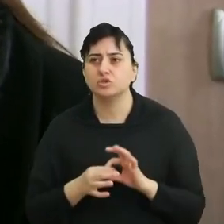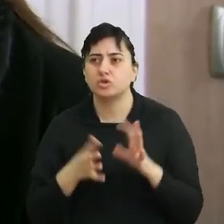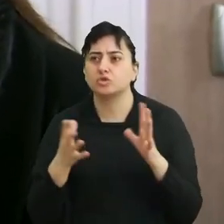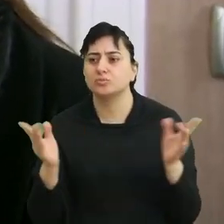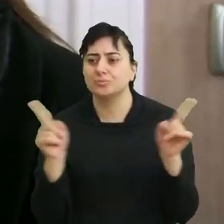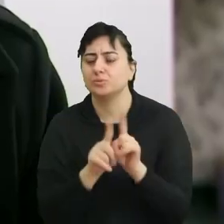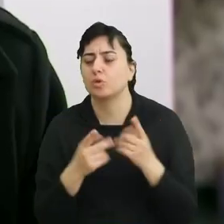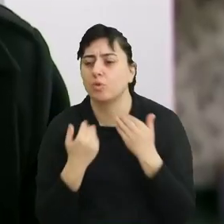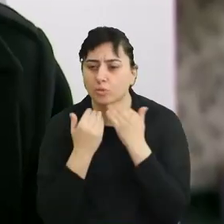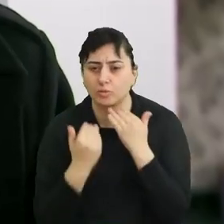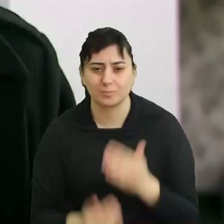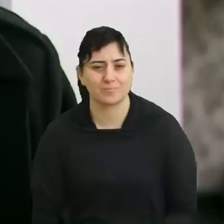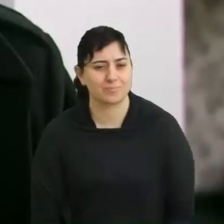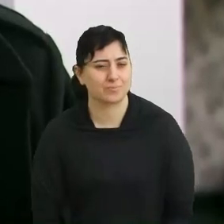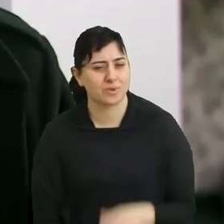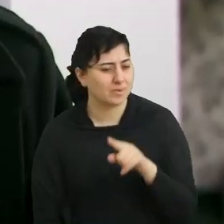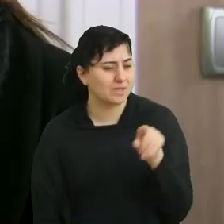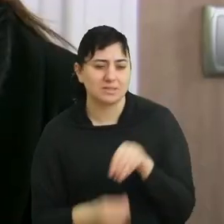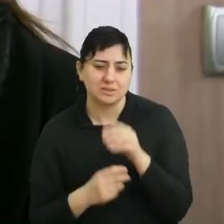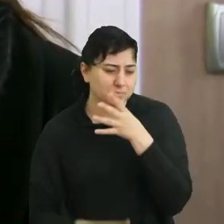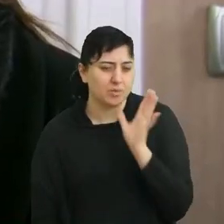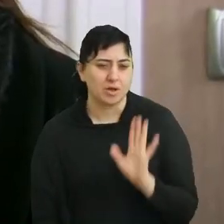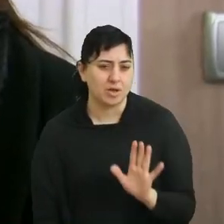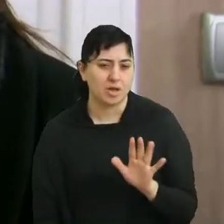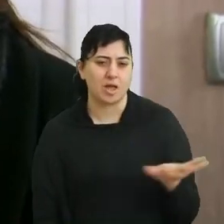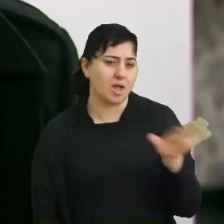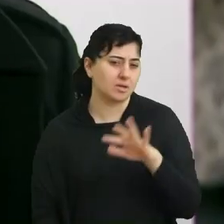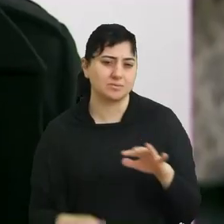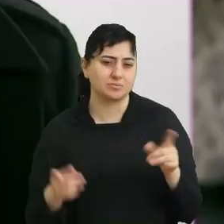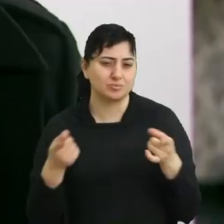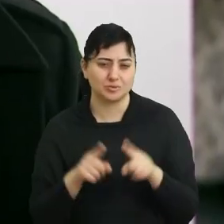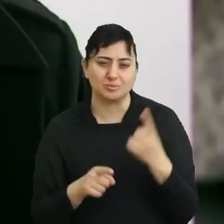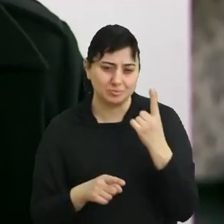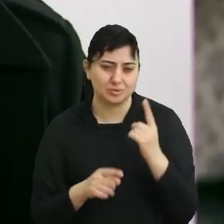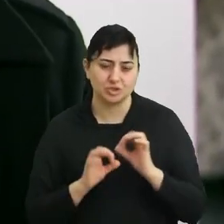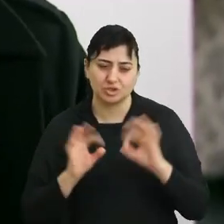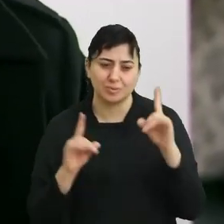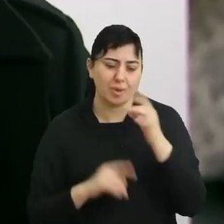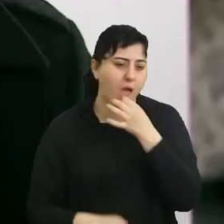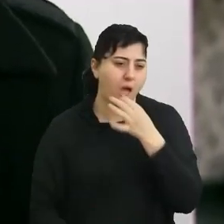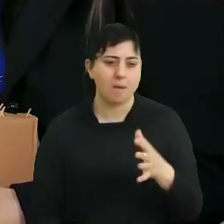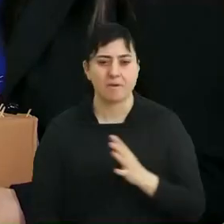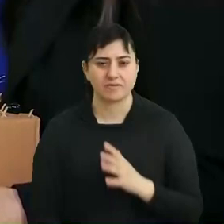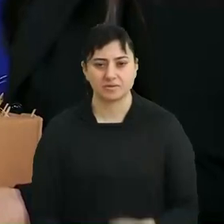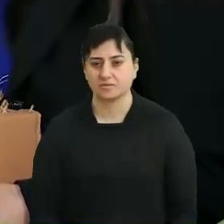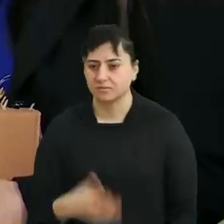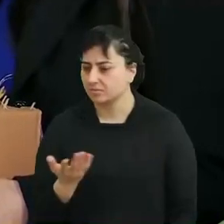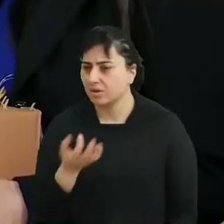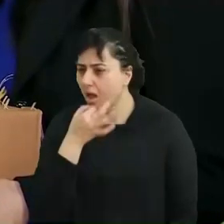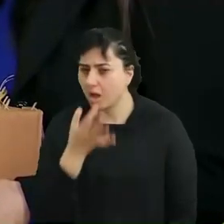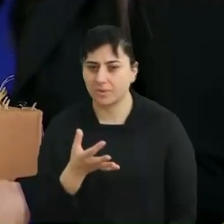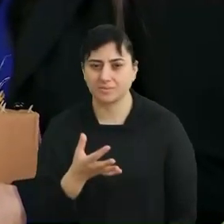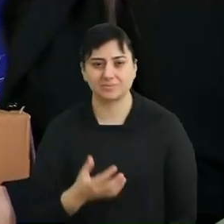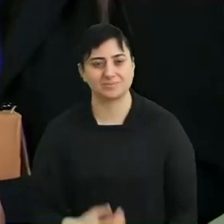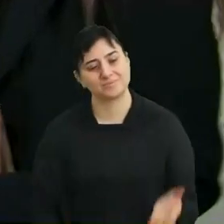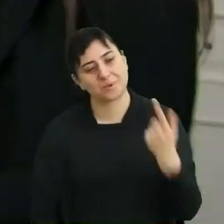bir araya getiremiyorum. Bak ne olduğunu bilmiyorum ama herkesi bir araya getirebilecek çok büyük bir haberim var. Aa, ne haberi